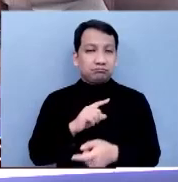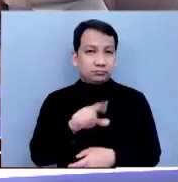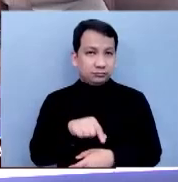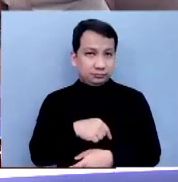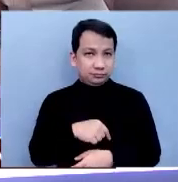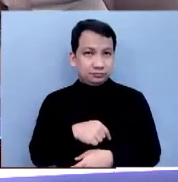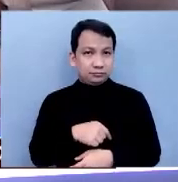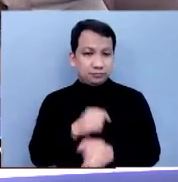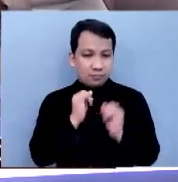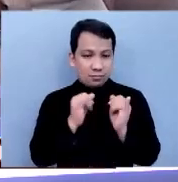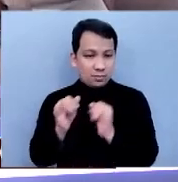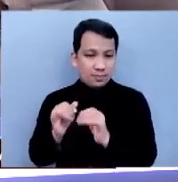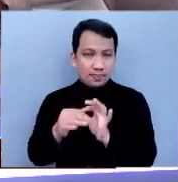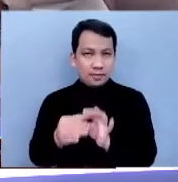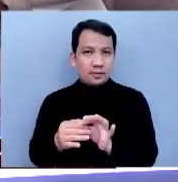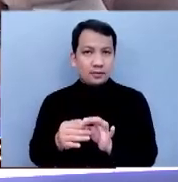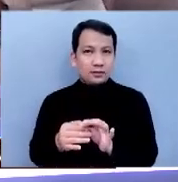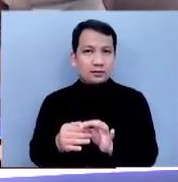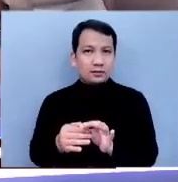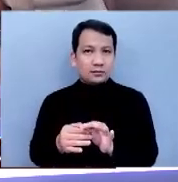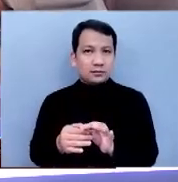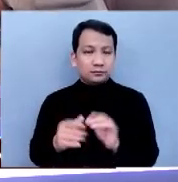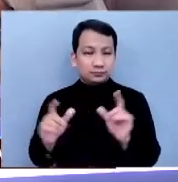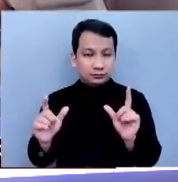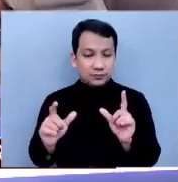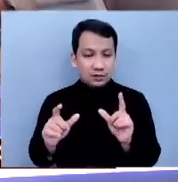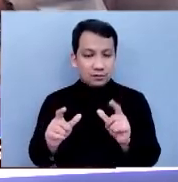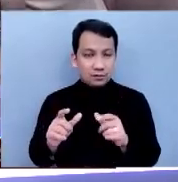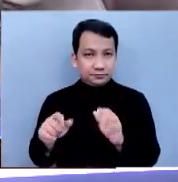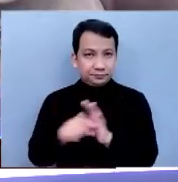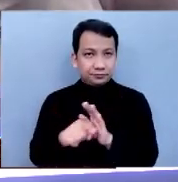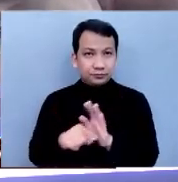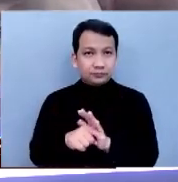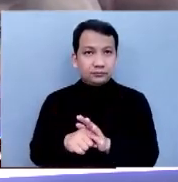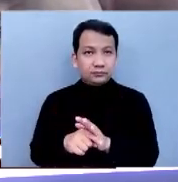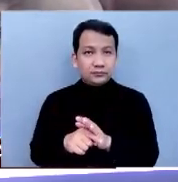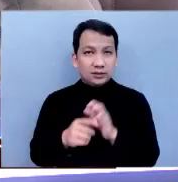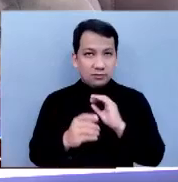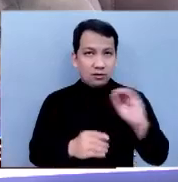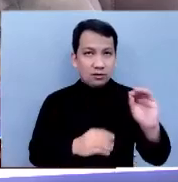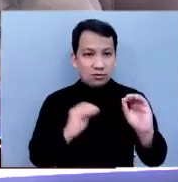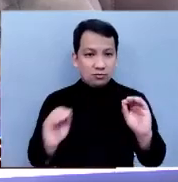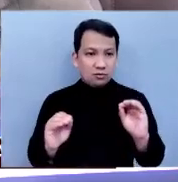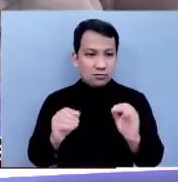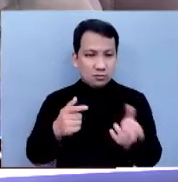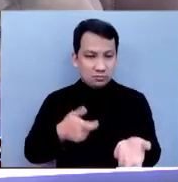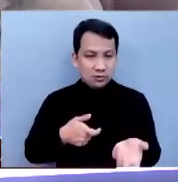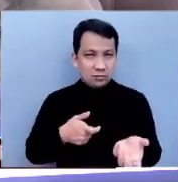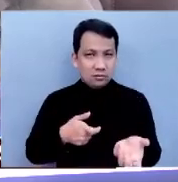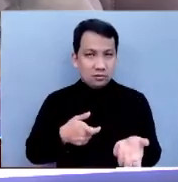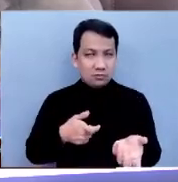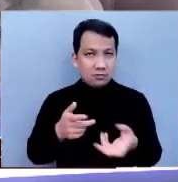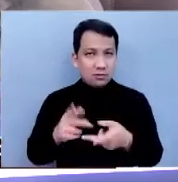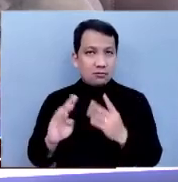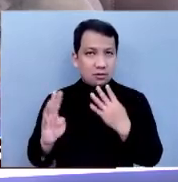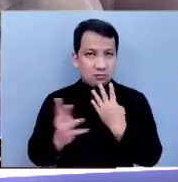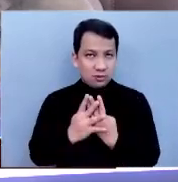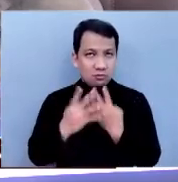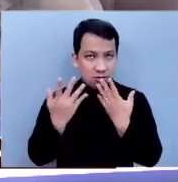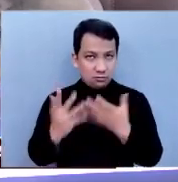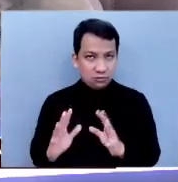mo, may restrictions pagdating doon sa sinong pwede magmay-ari ng baril pag ikaw ay convicted. Mm-hmm. Yeah. Doon